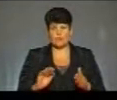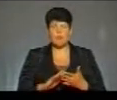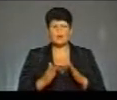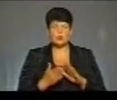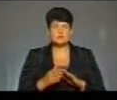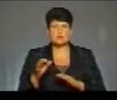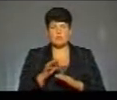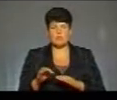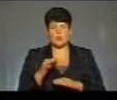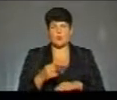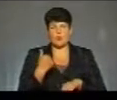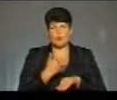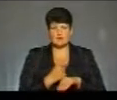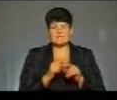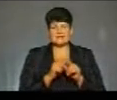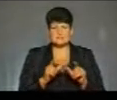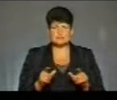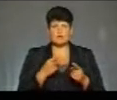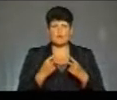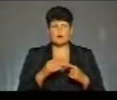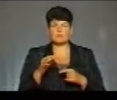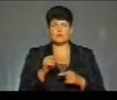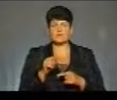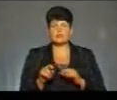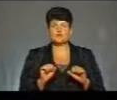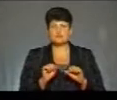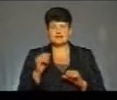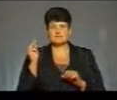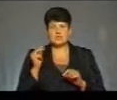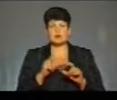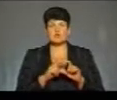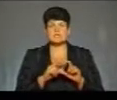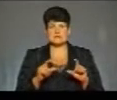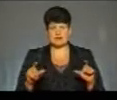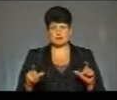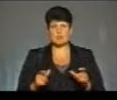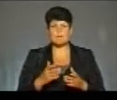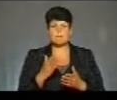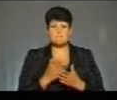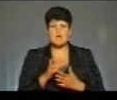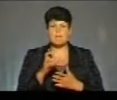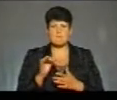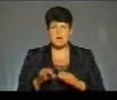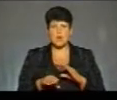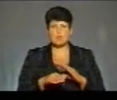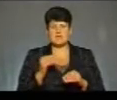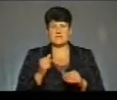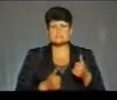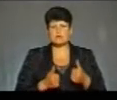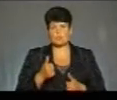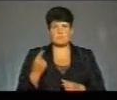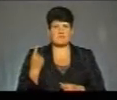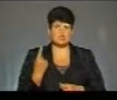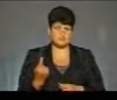про опорний навчальний заклад говориться про те, що керівник даного навчального закладу мав би обиратися за конкурсом. Це